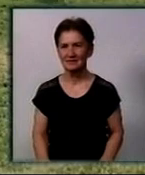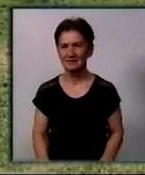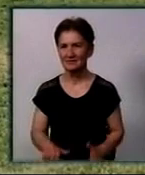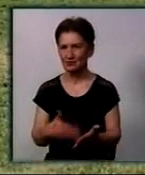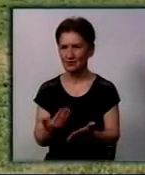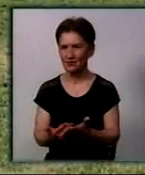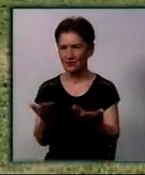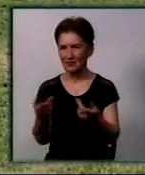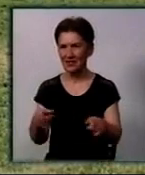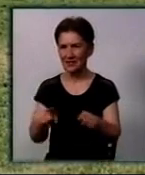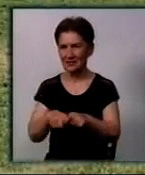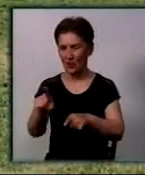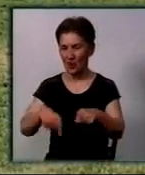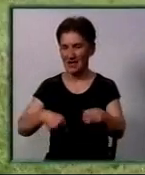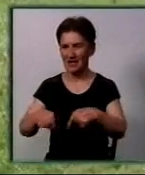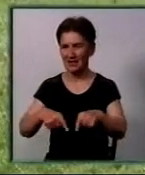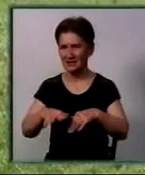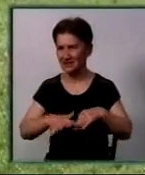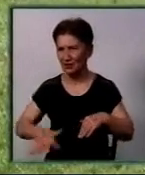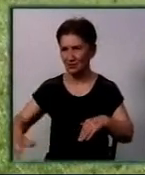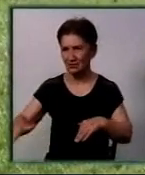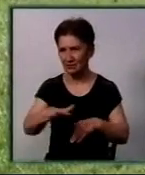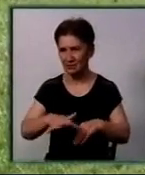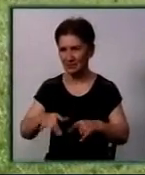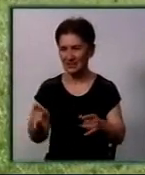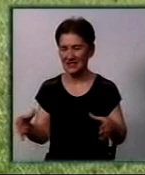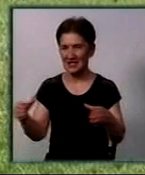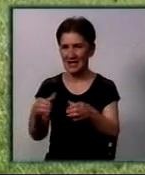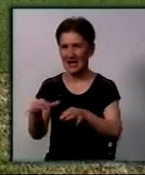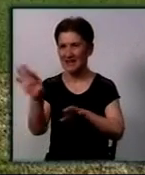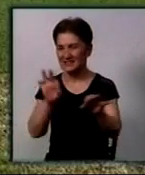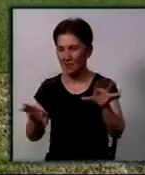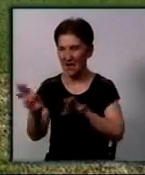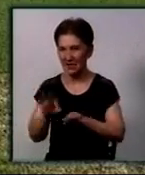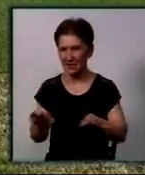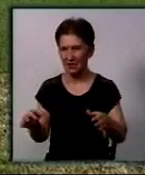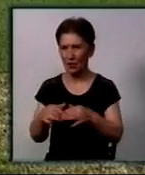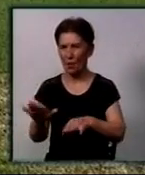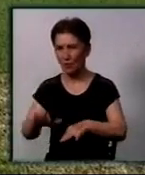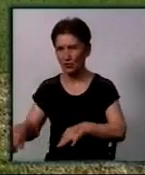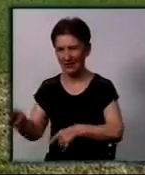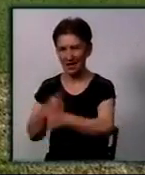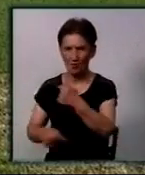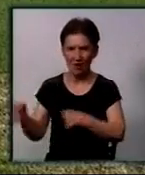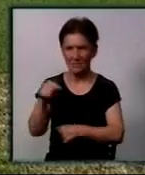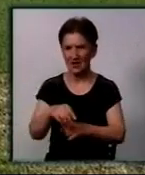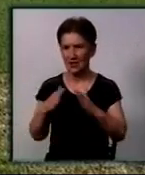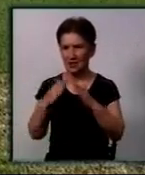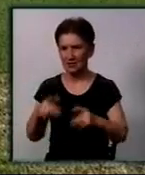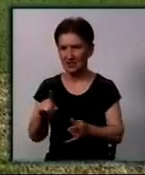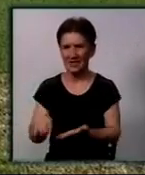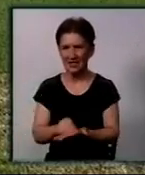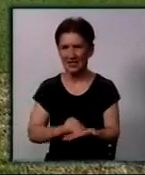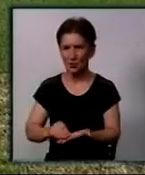Ось на цьому бейсбольному стадіоні у Кропивницькому збірна області готувалася до чемпіонату. Після повернення додому юнаки включилися до